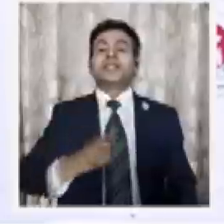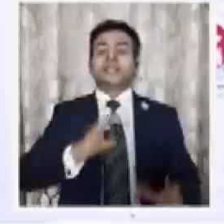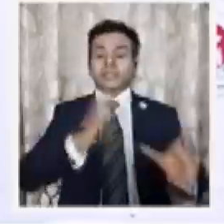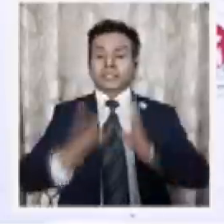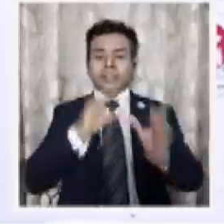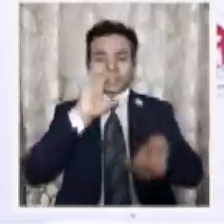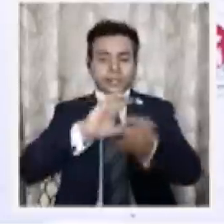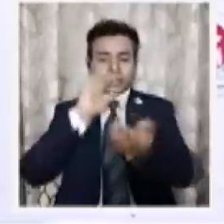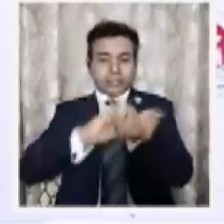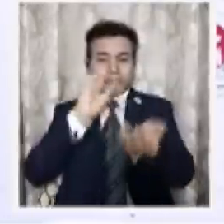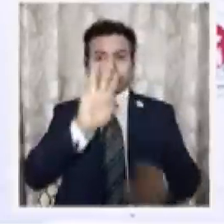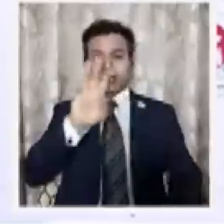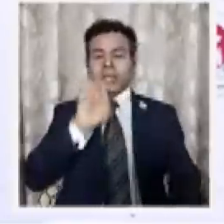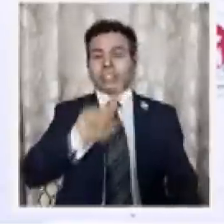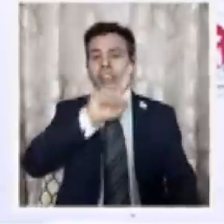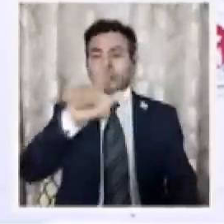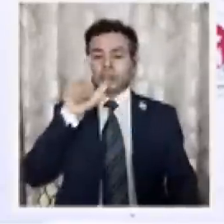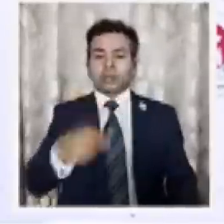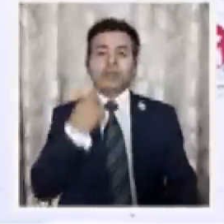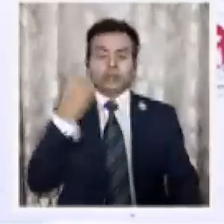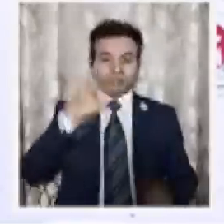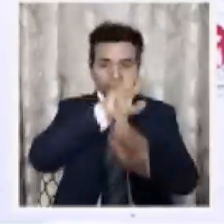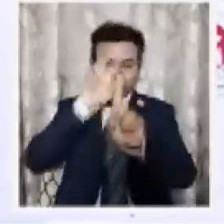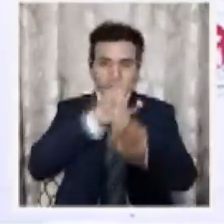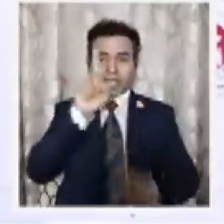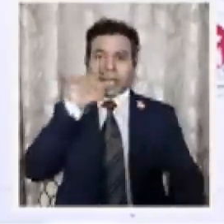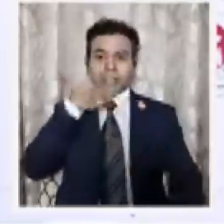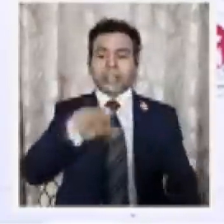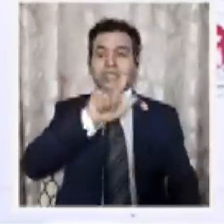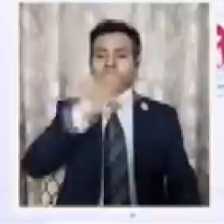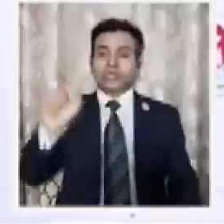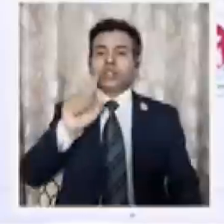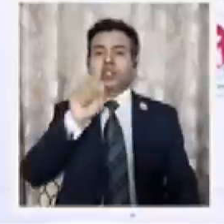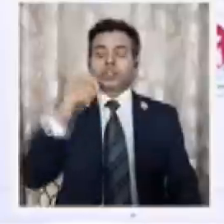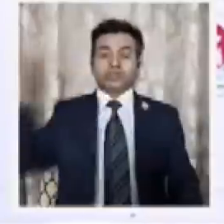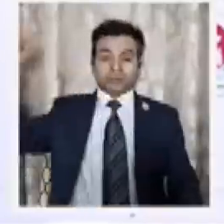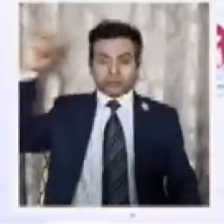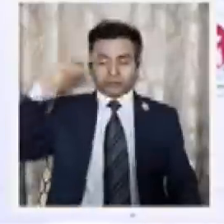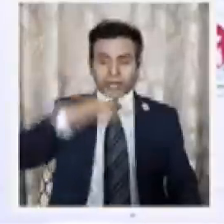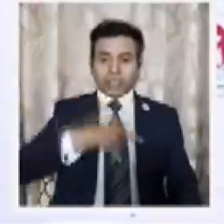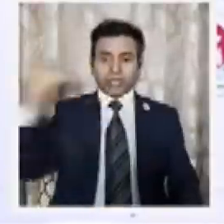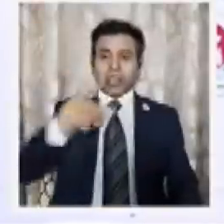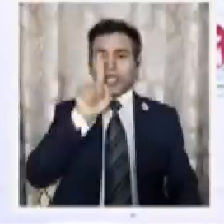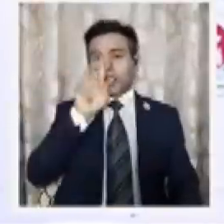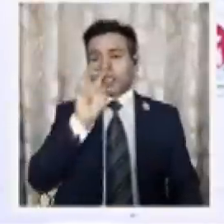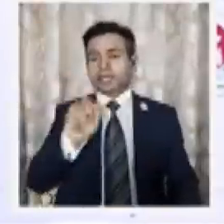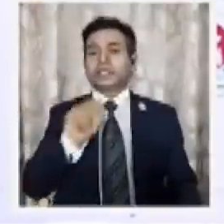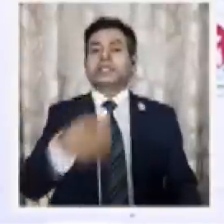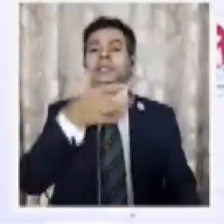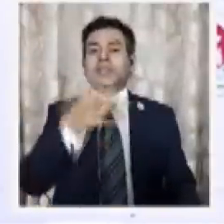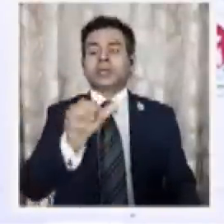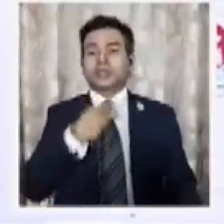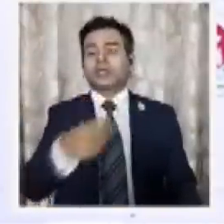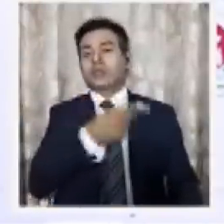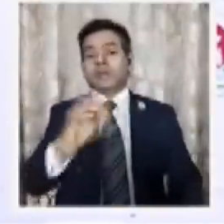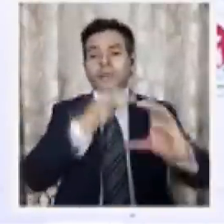দিয়ে যাচ্ছেন 4,217 জন চিকিৎসক। চব্বিশ ঘন্টায় স্ক্রিনিং হয়েছে 1,710 জন, এর মধ্যে